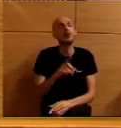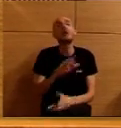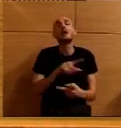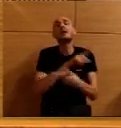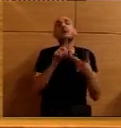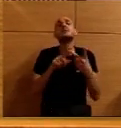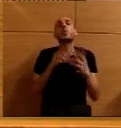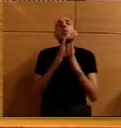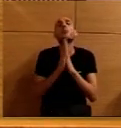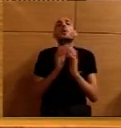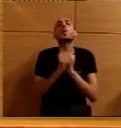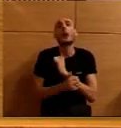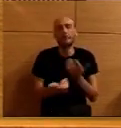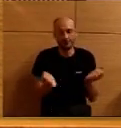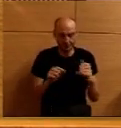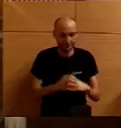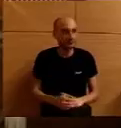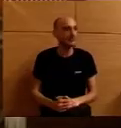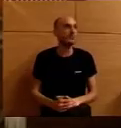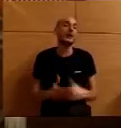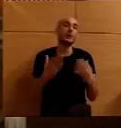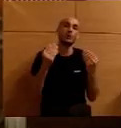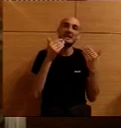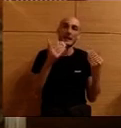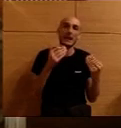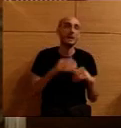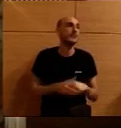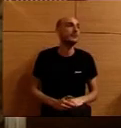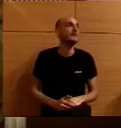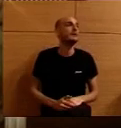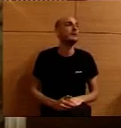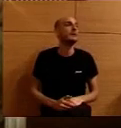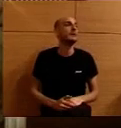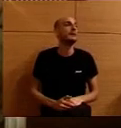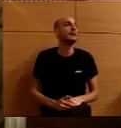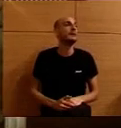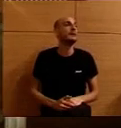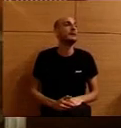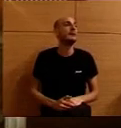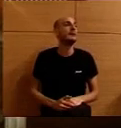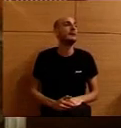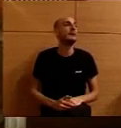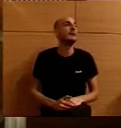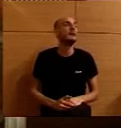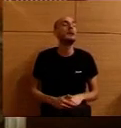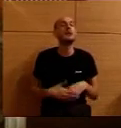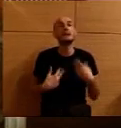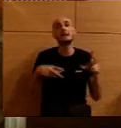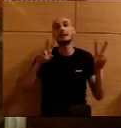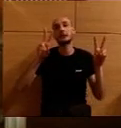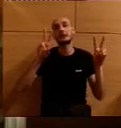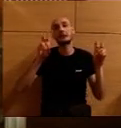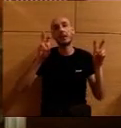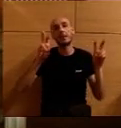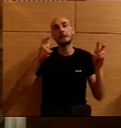prec. Moltes gràcies. És referent a assumptes que se poden enquistar i que s'enquisten. S'enquisten